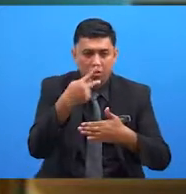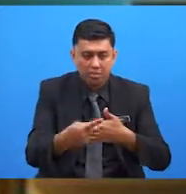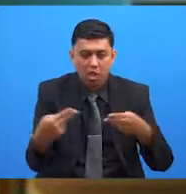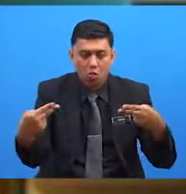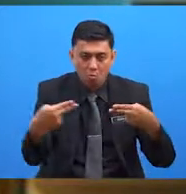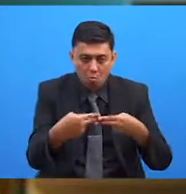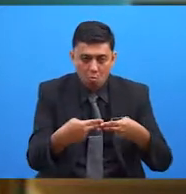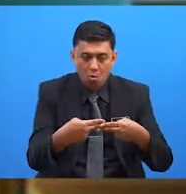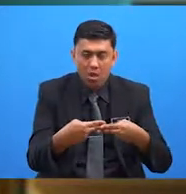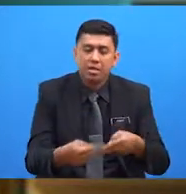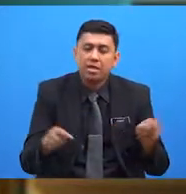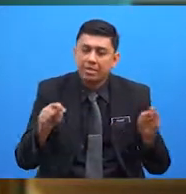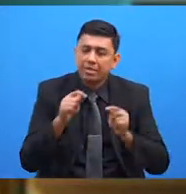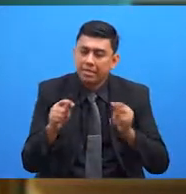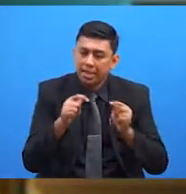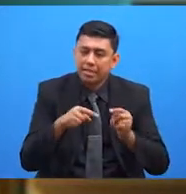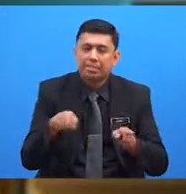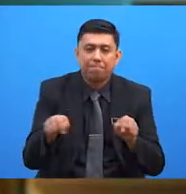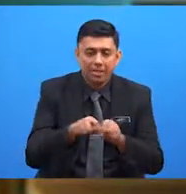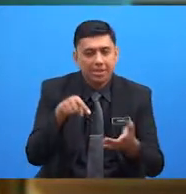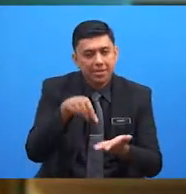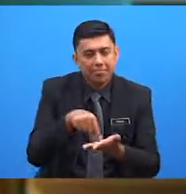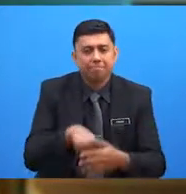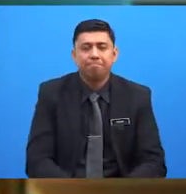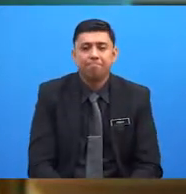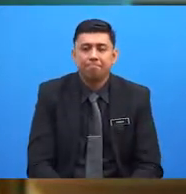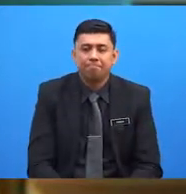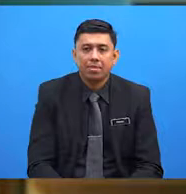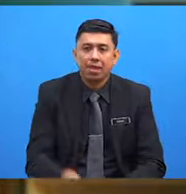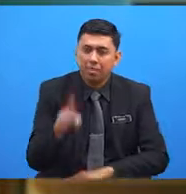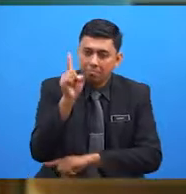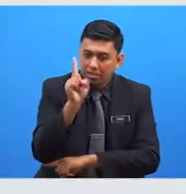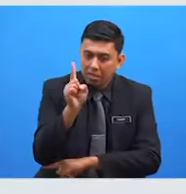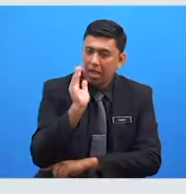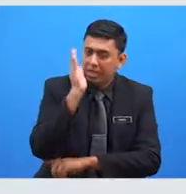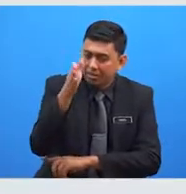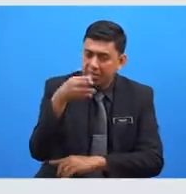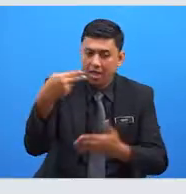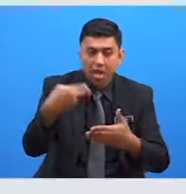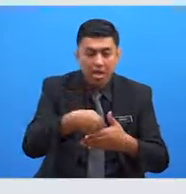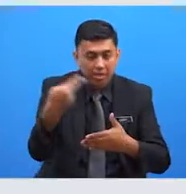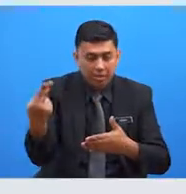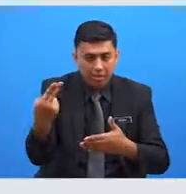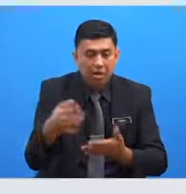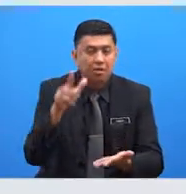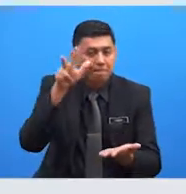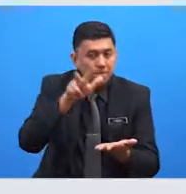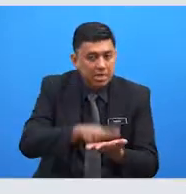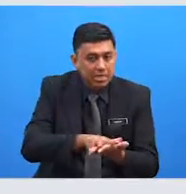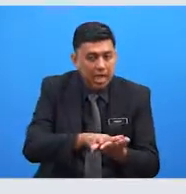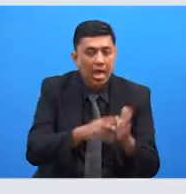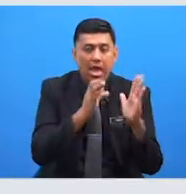perhubungan atau tindakan seperti ini. Fitur pertama yang akan dihasilkan adalah pengesahan